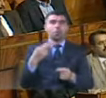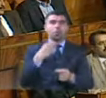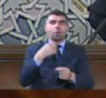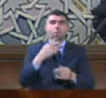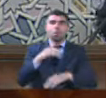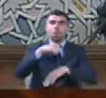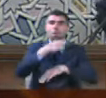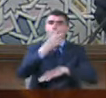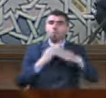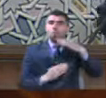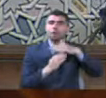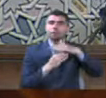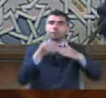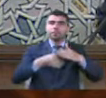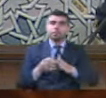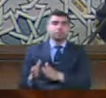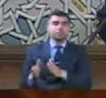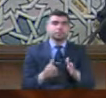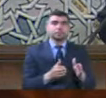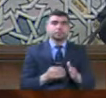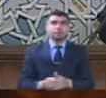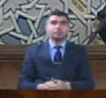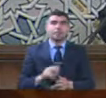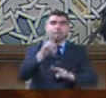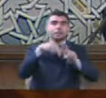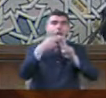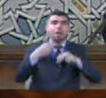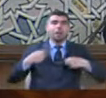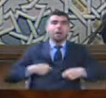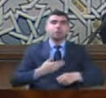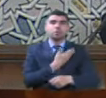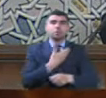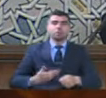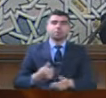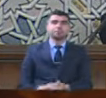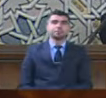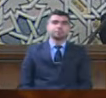تخصصوا مالي. شكرا انتهى التوقيت. الكلمة للسيد رئيس الحكومة للتعقيب.